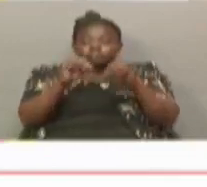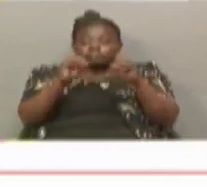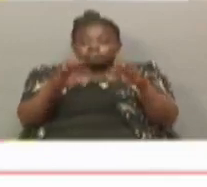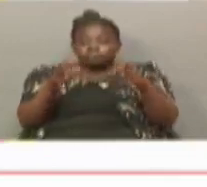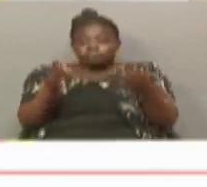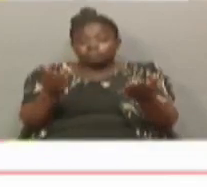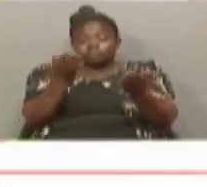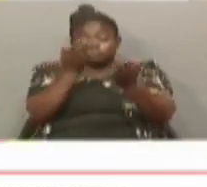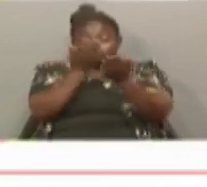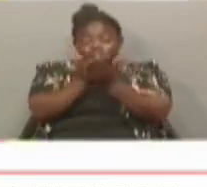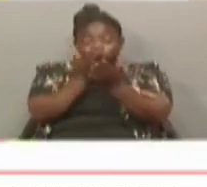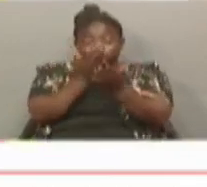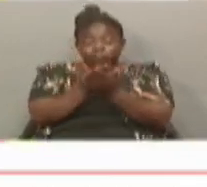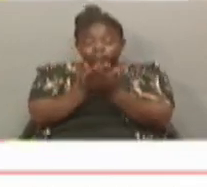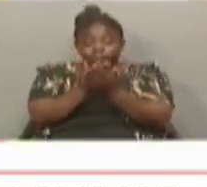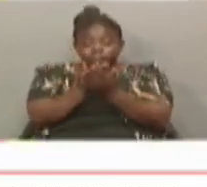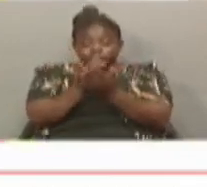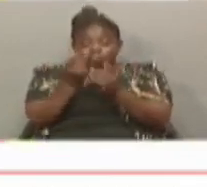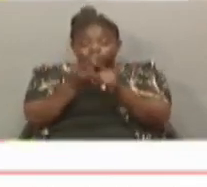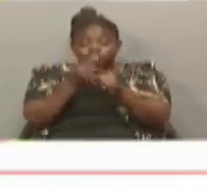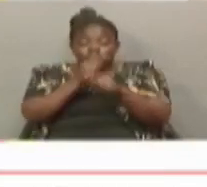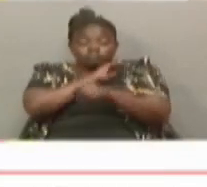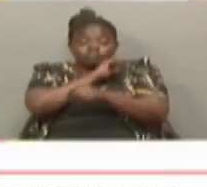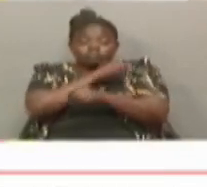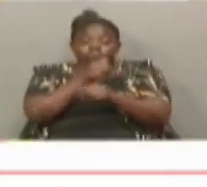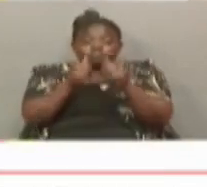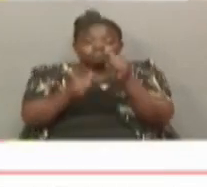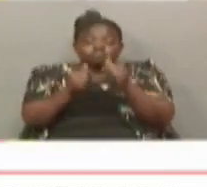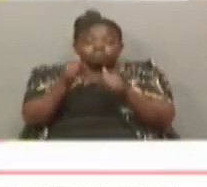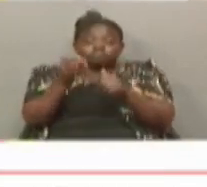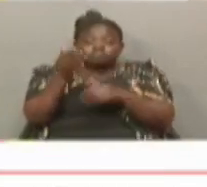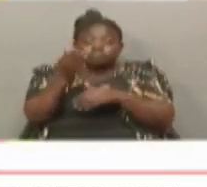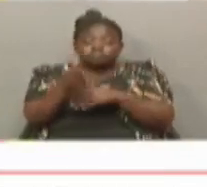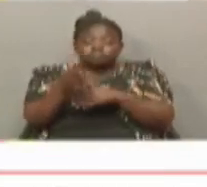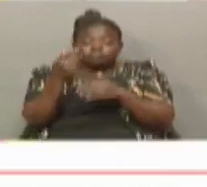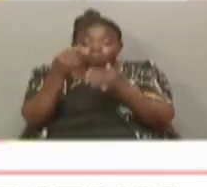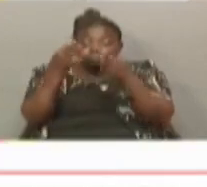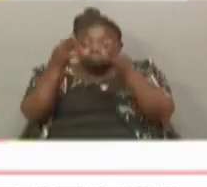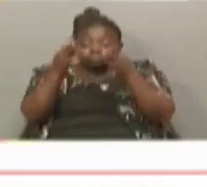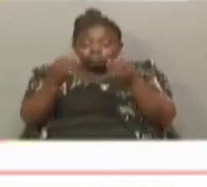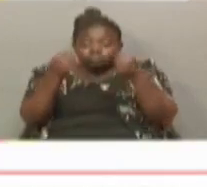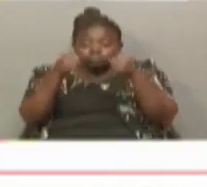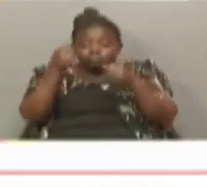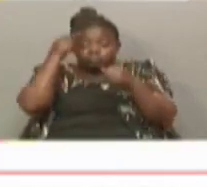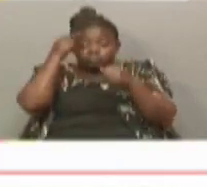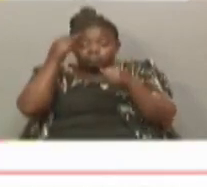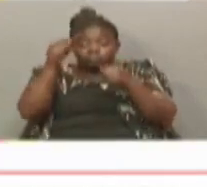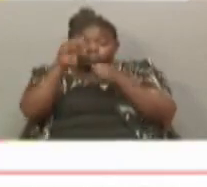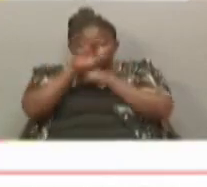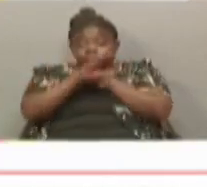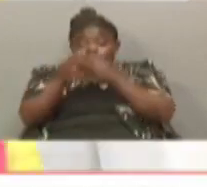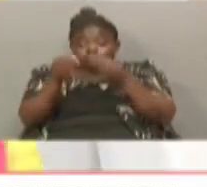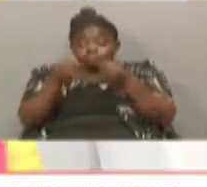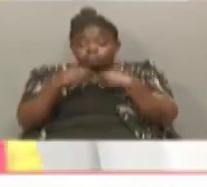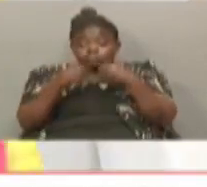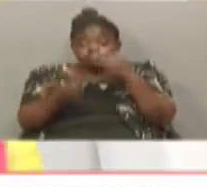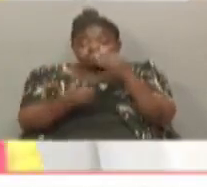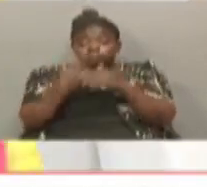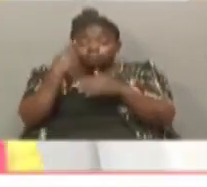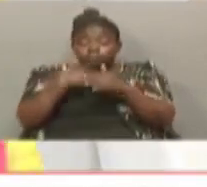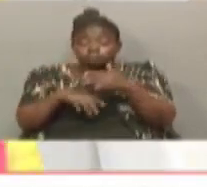tukusaba ku buyinza bw'olina ku bintu by'okoledde eggwanga lino otuweeyo omukisa ogambe